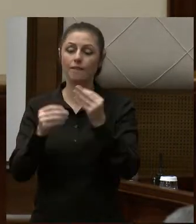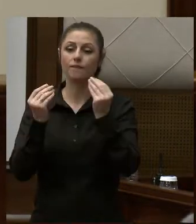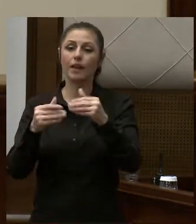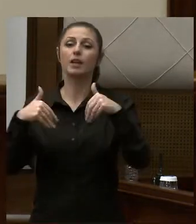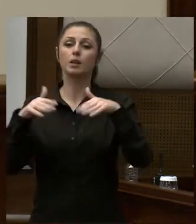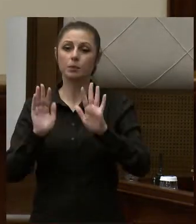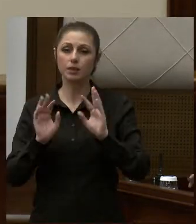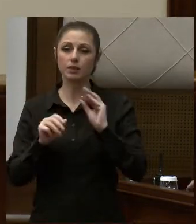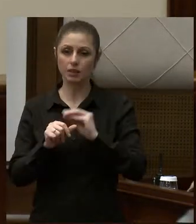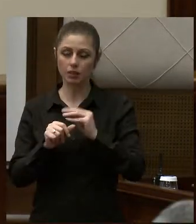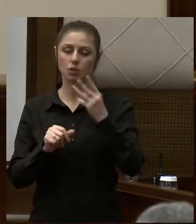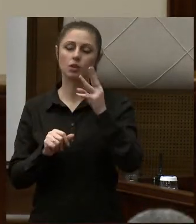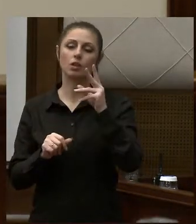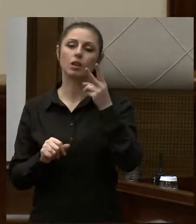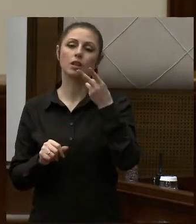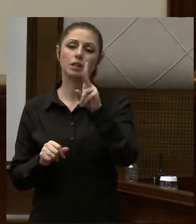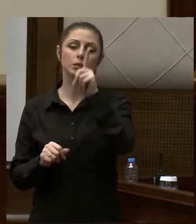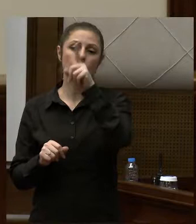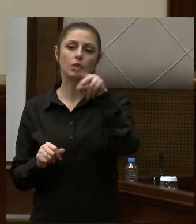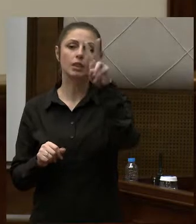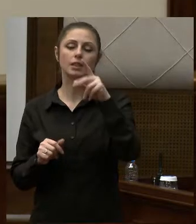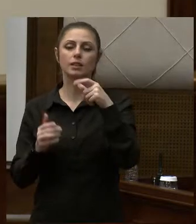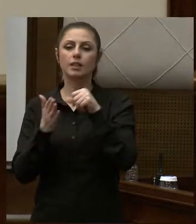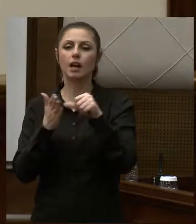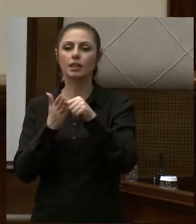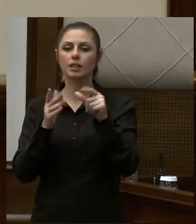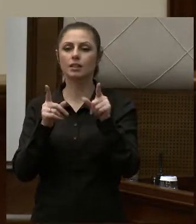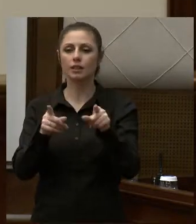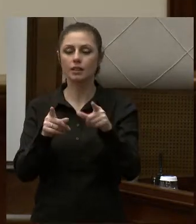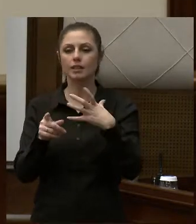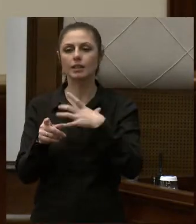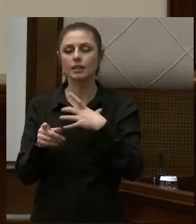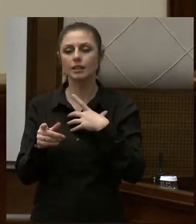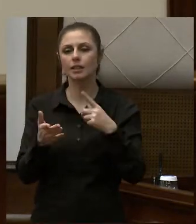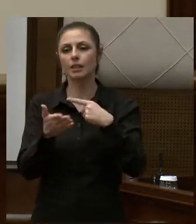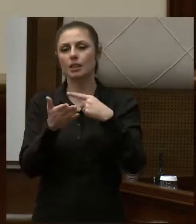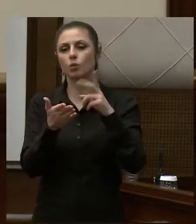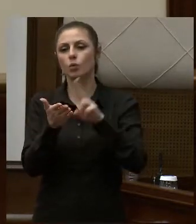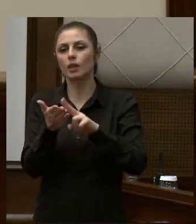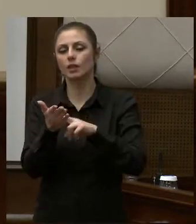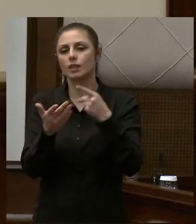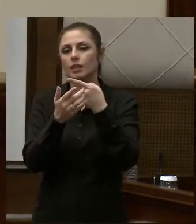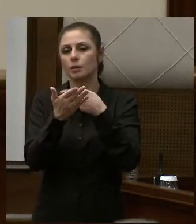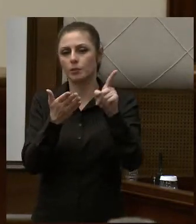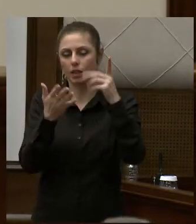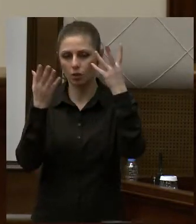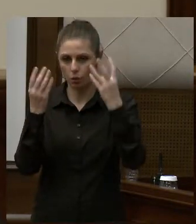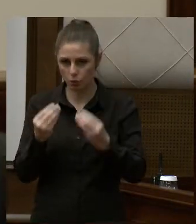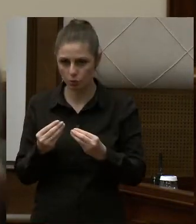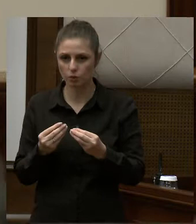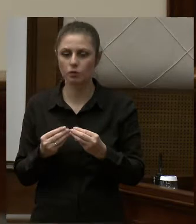gerekçesiyle 30-12-2017 tarihine kadar kurumlarına ait aboneliklerinin iptal edilerek personel